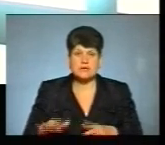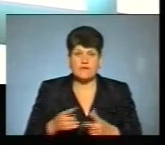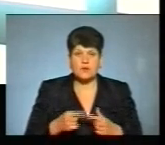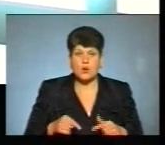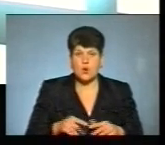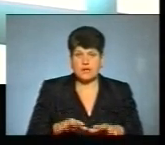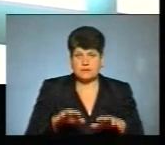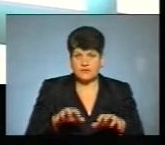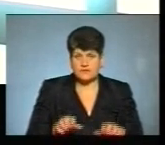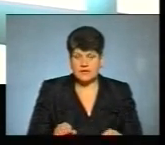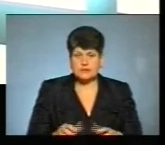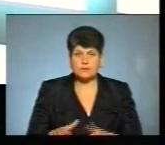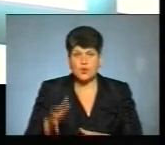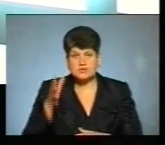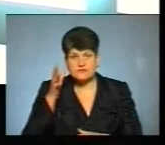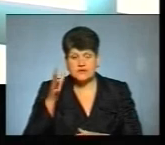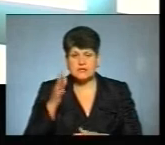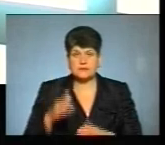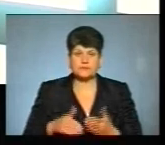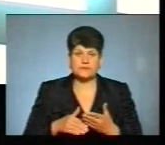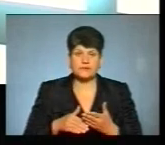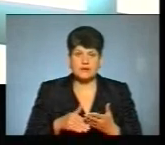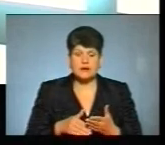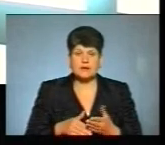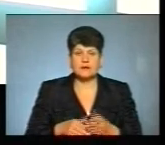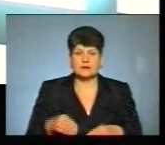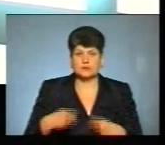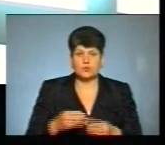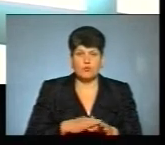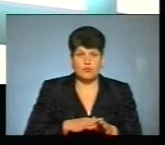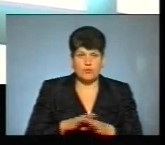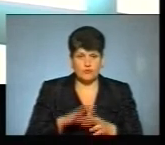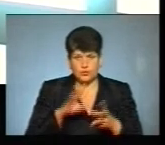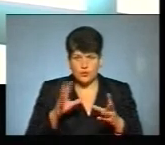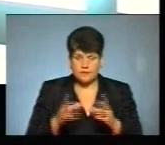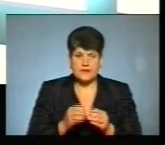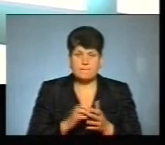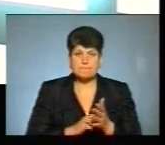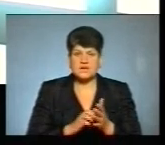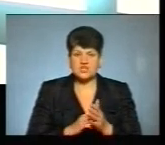влади, адже освітня субвенція до нас надходить в повному обсязі, тобто причин